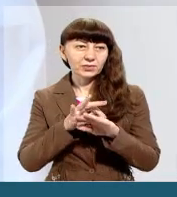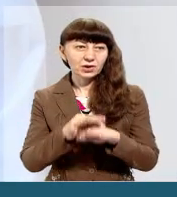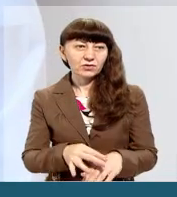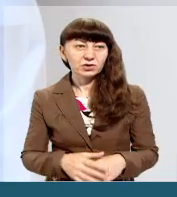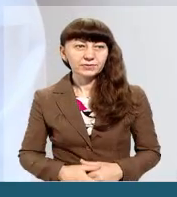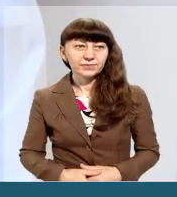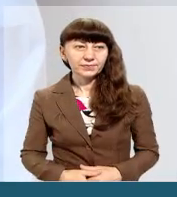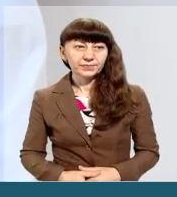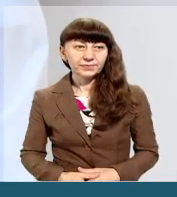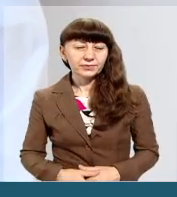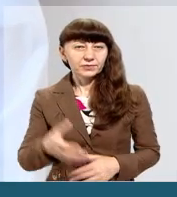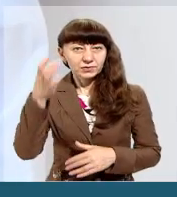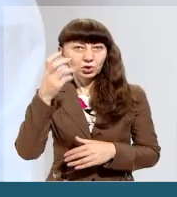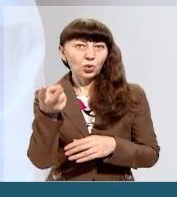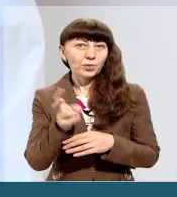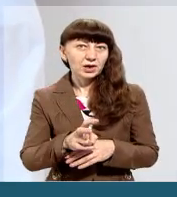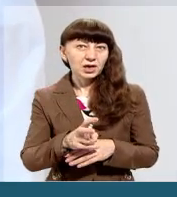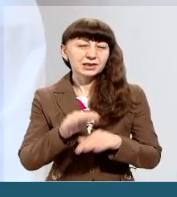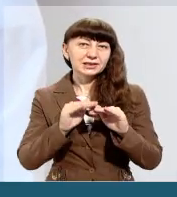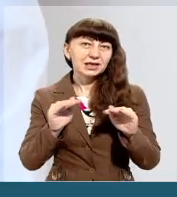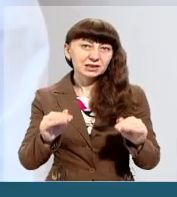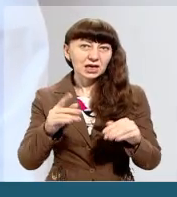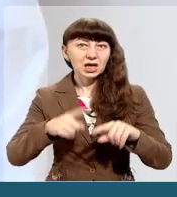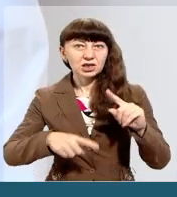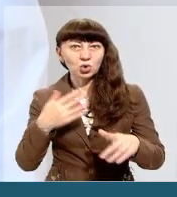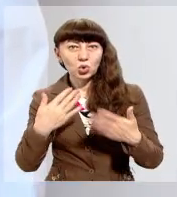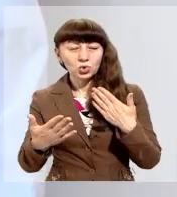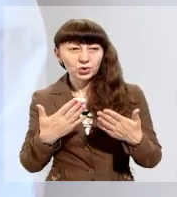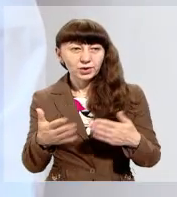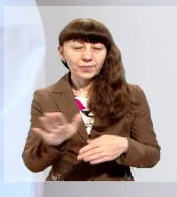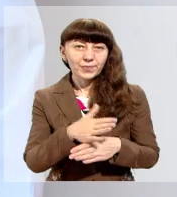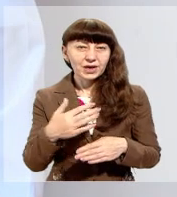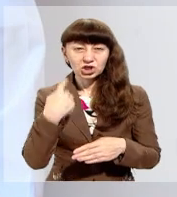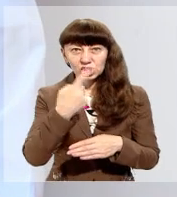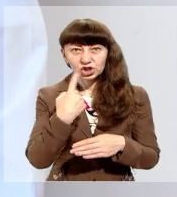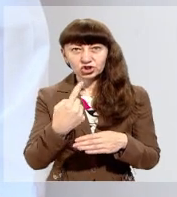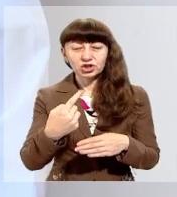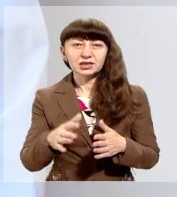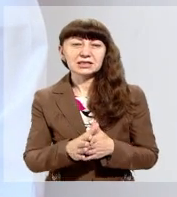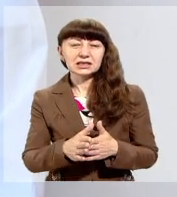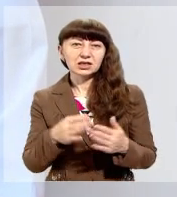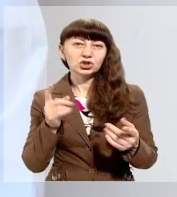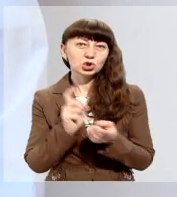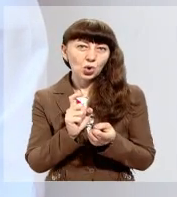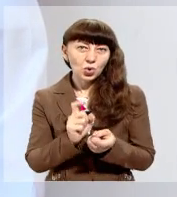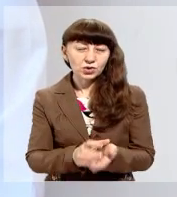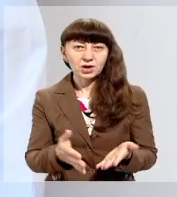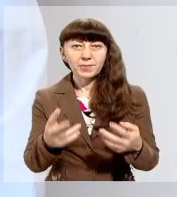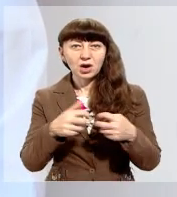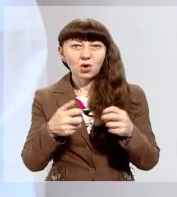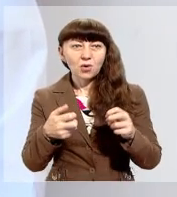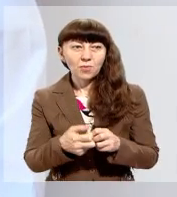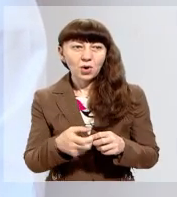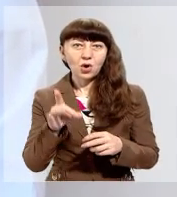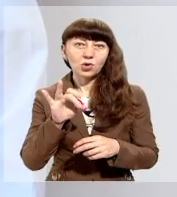Психологи обращаются с проблемами детско-родительских отношений, межличностных конфликтов, обращаются с